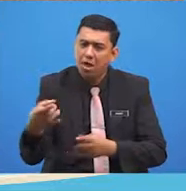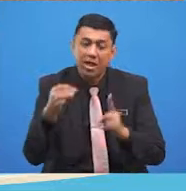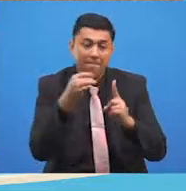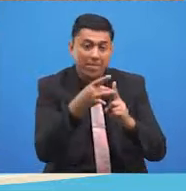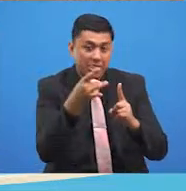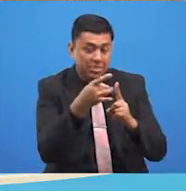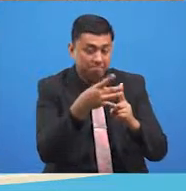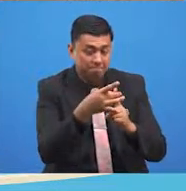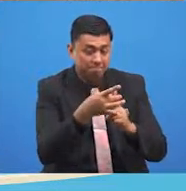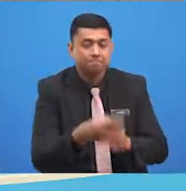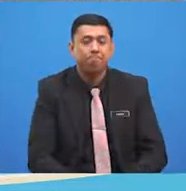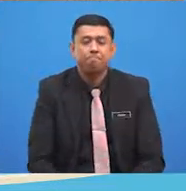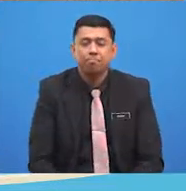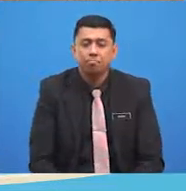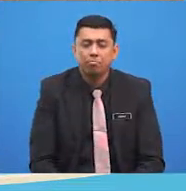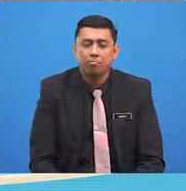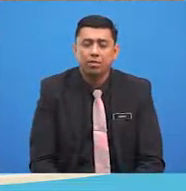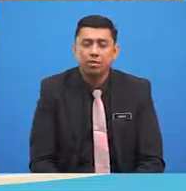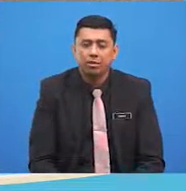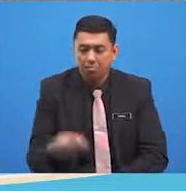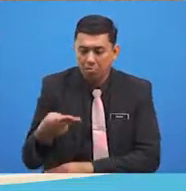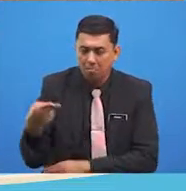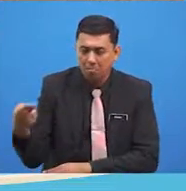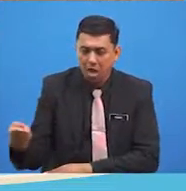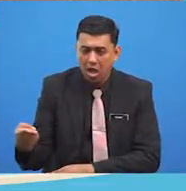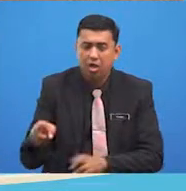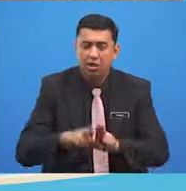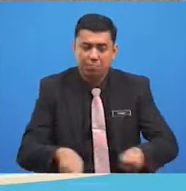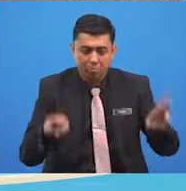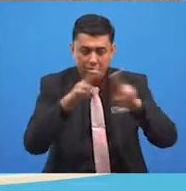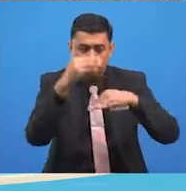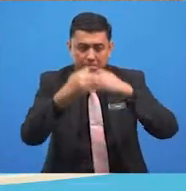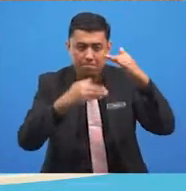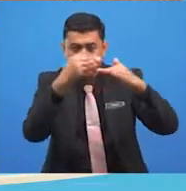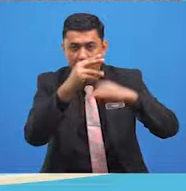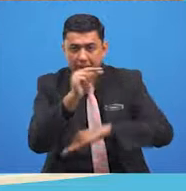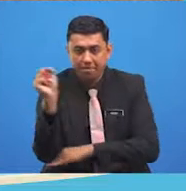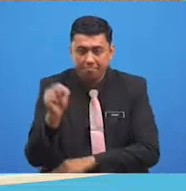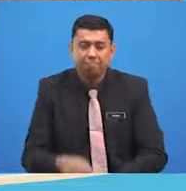konkrit kerana pasir merupakan komponen utama untuk pembinaan.